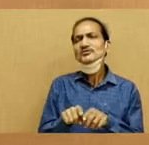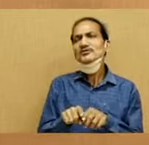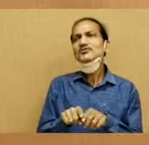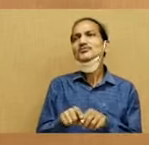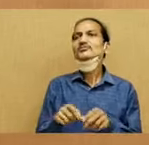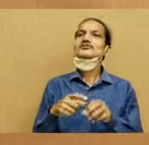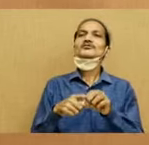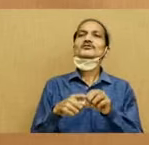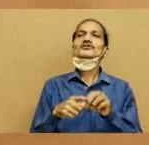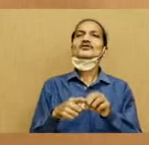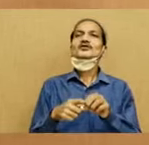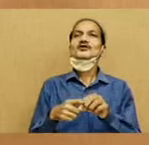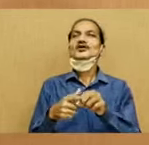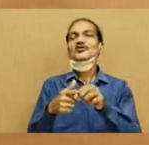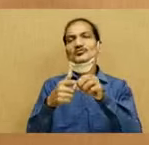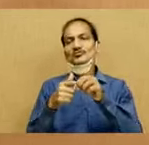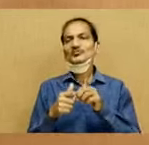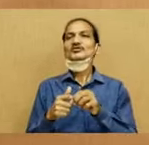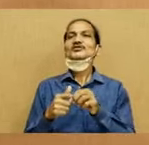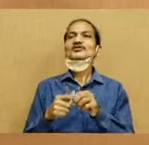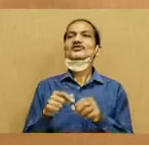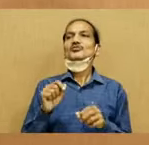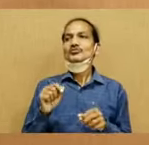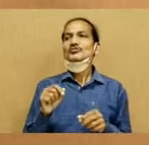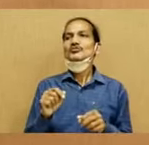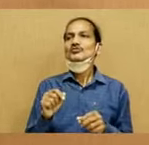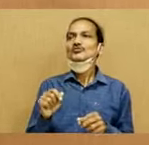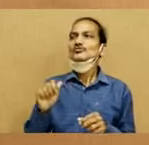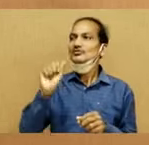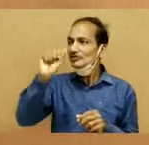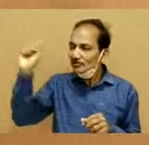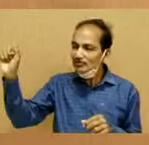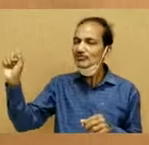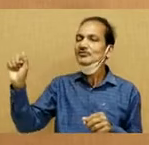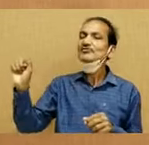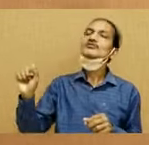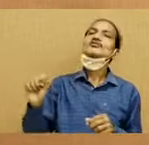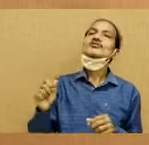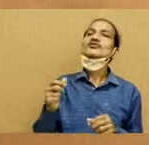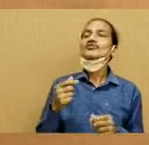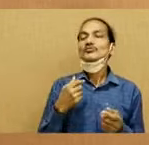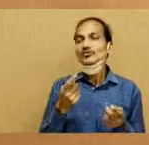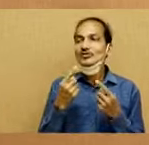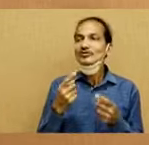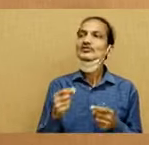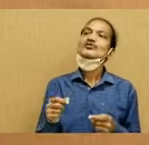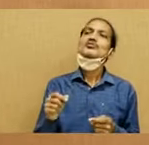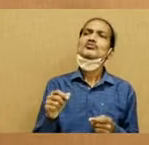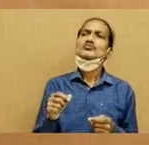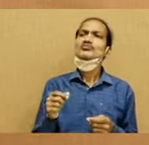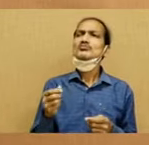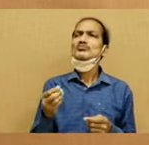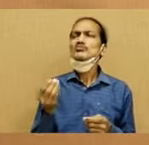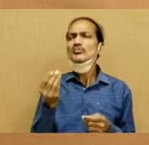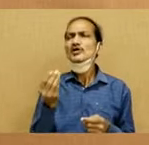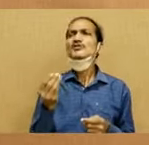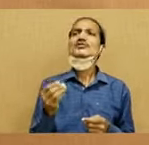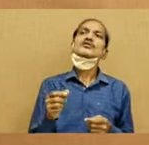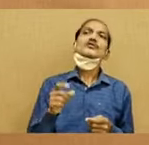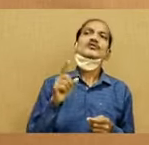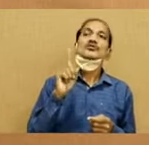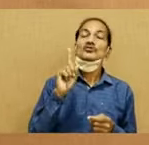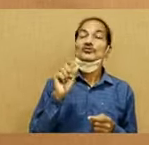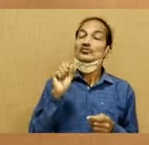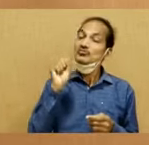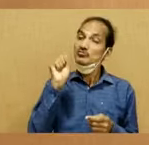ଯେ ଦେଖନ୍ତୁ, କମ୍ ସମୟ ମଧ୍ୟରେ, ମାତ୍ର 1 ମାସ ସମୟ ମଧ୍ୟରେ ଜନସ୍ୱାସ୍ଥ୍ୟ ପାଇଁ ଏତେ ବଡ଼